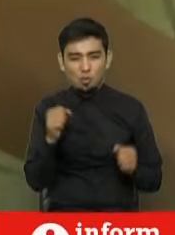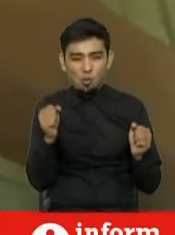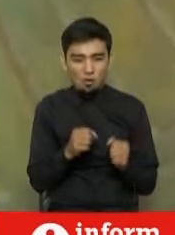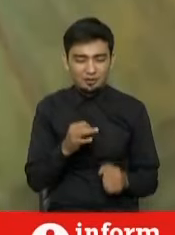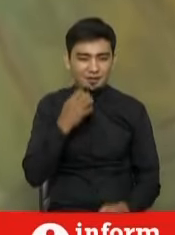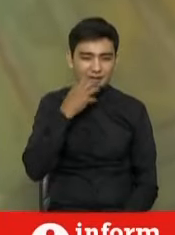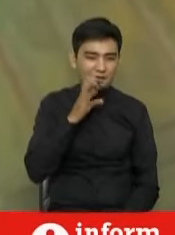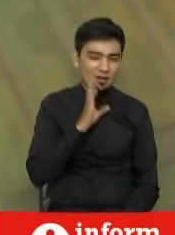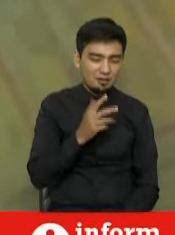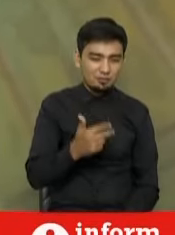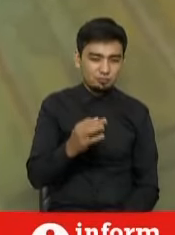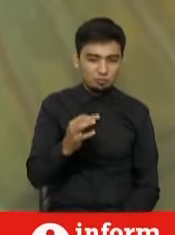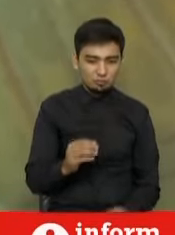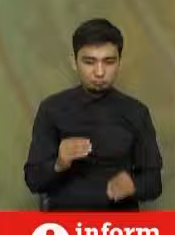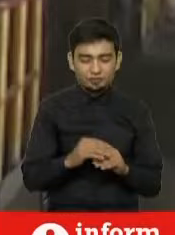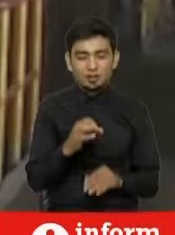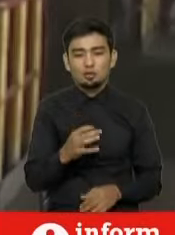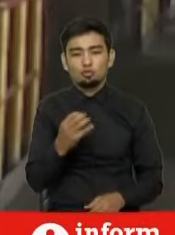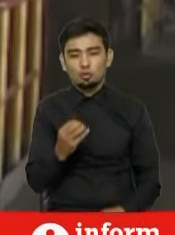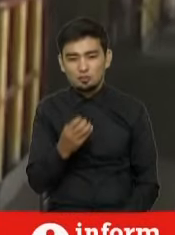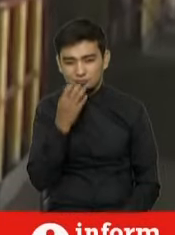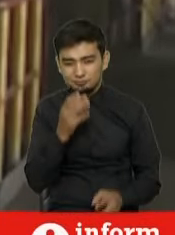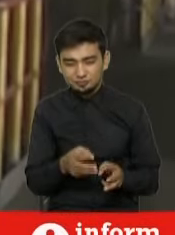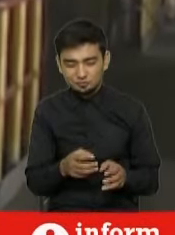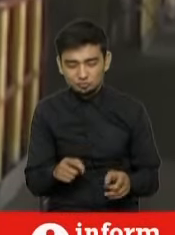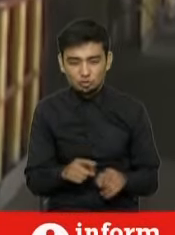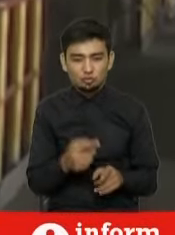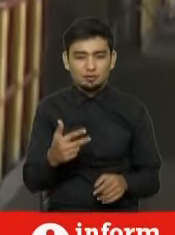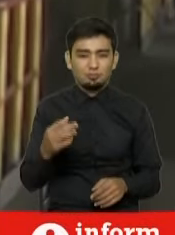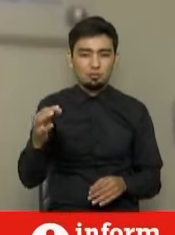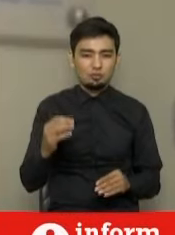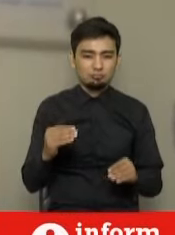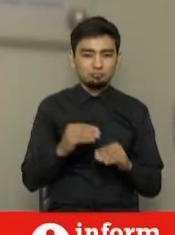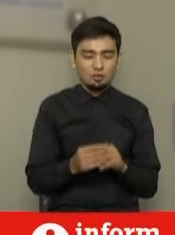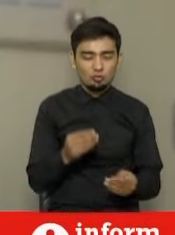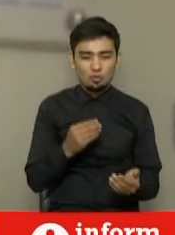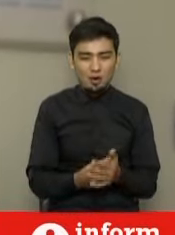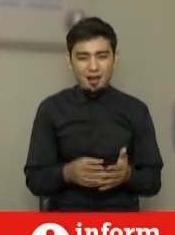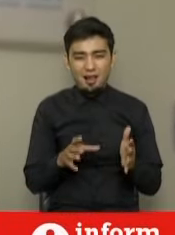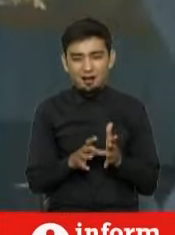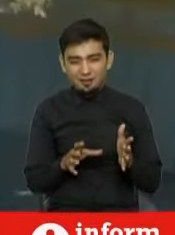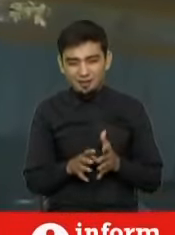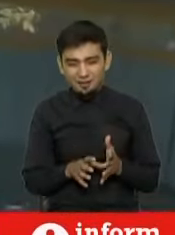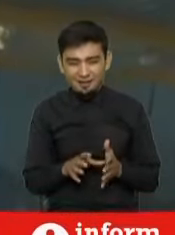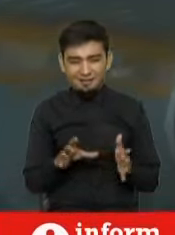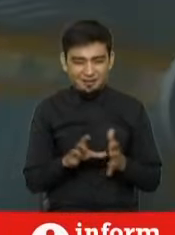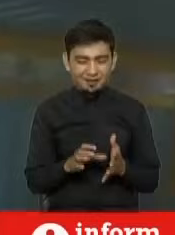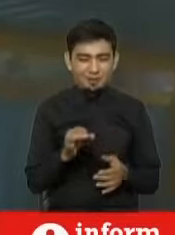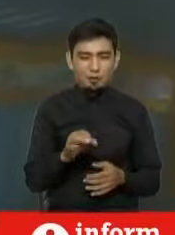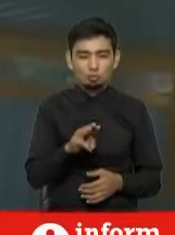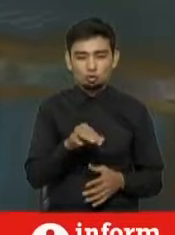и горячая вода. Примерно на столько же отопление. Почти на 30% дороже стали электроэнергия и вывоз